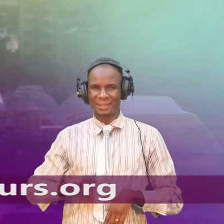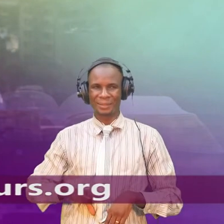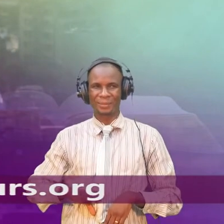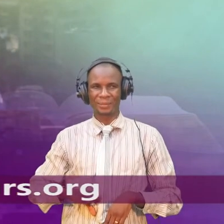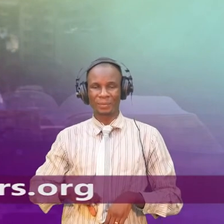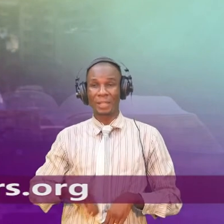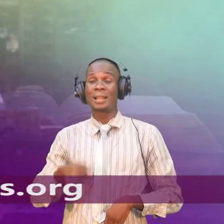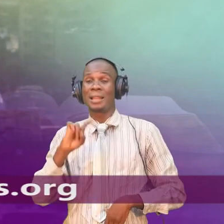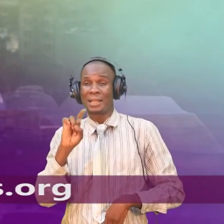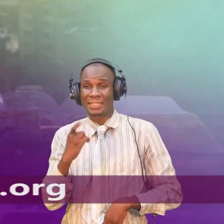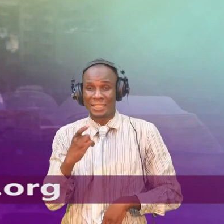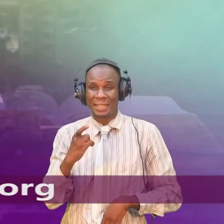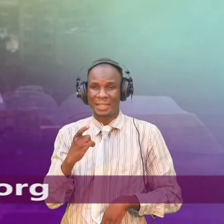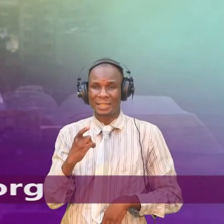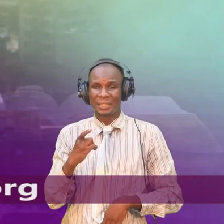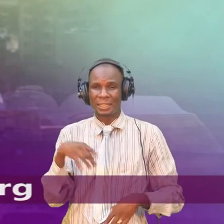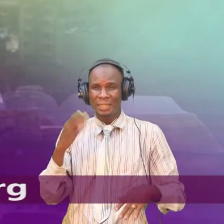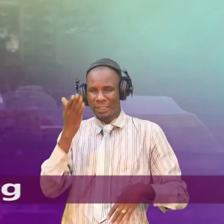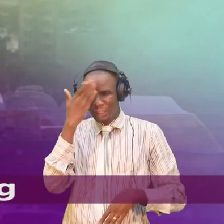yake tumetakaswa.